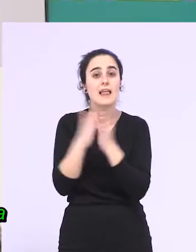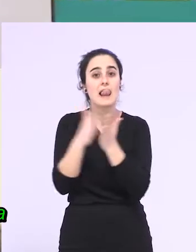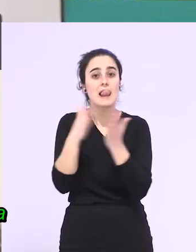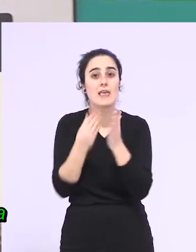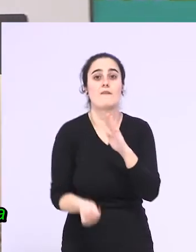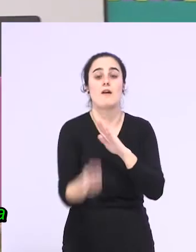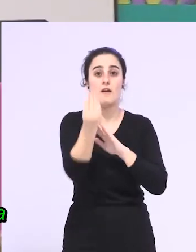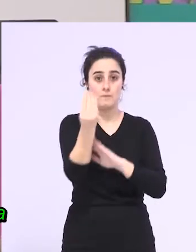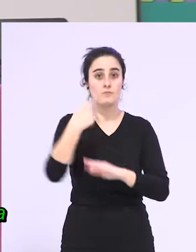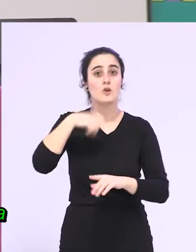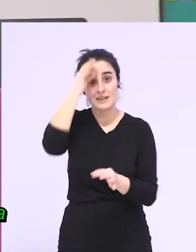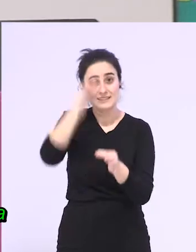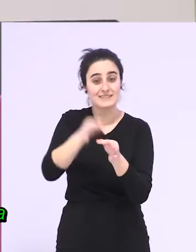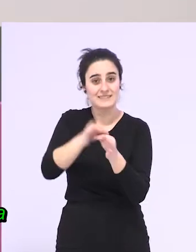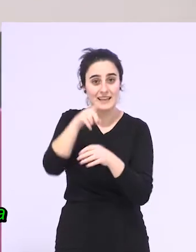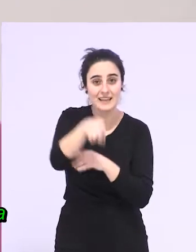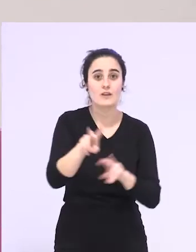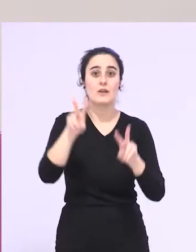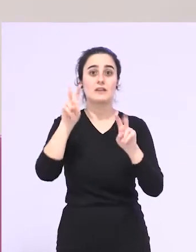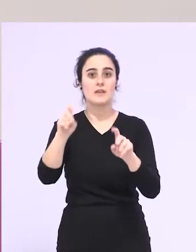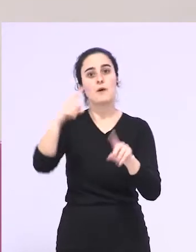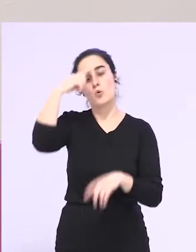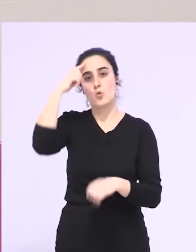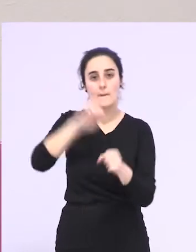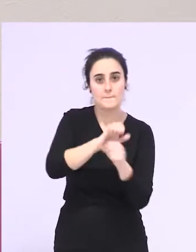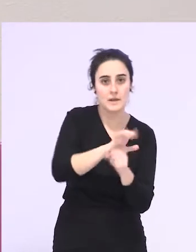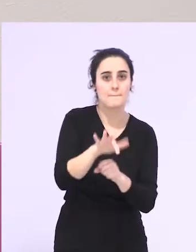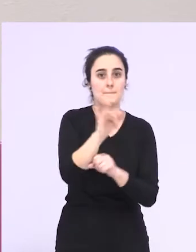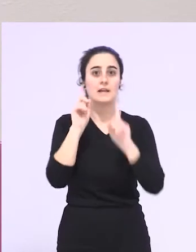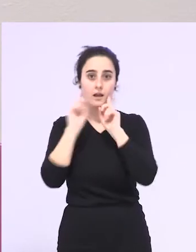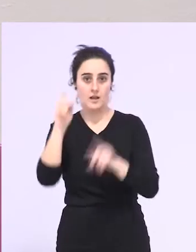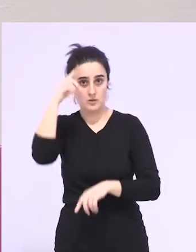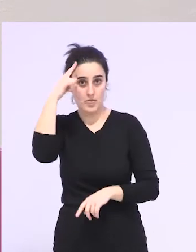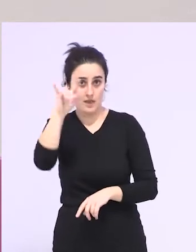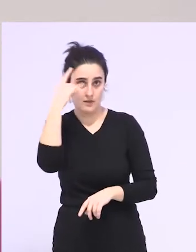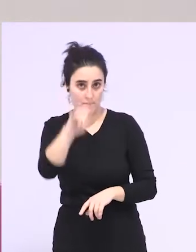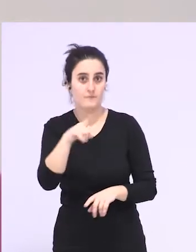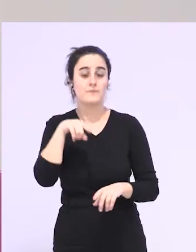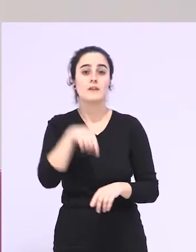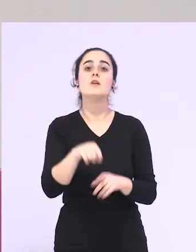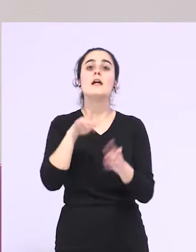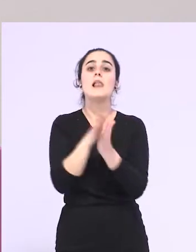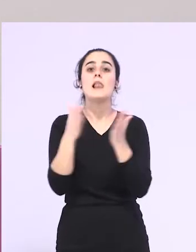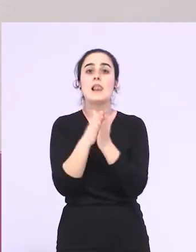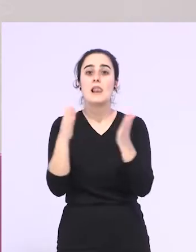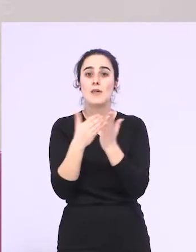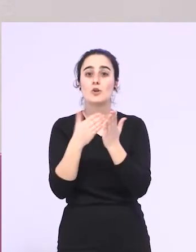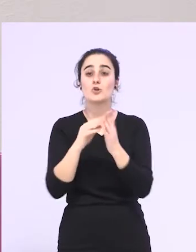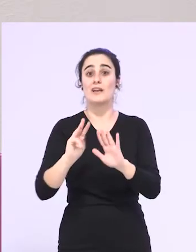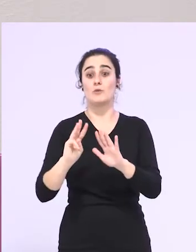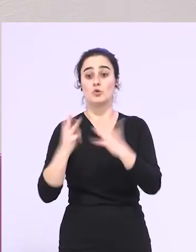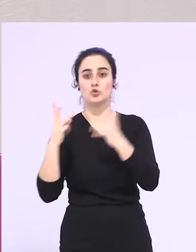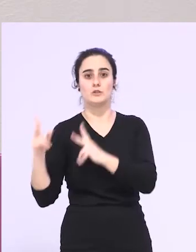dizut, bortxaketaren kultura eta San Ferminetako kasua. Liburu hau da Alek aditutako bilduma baten 8.